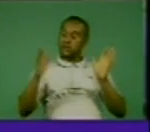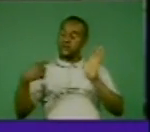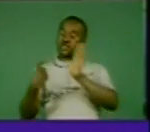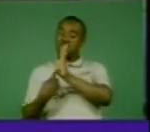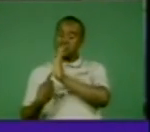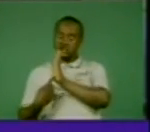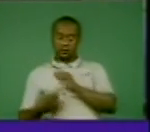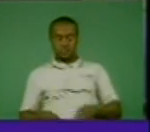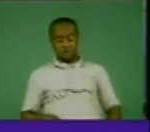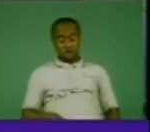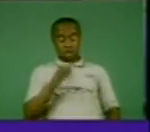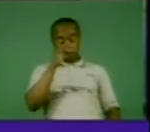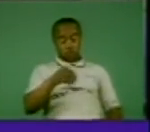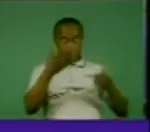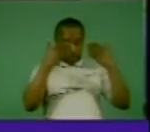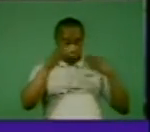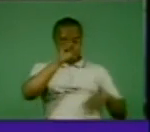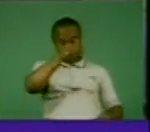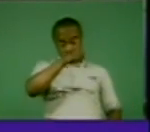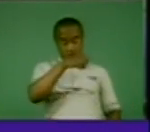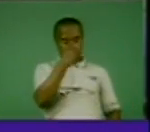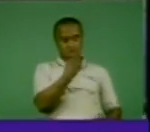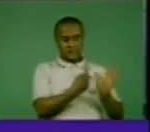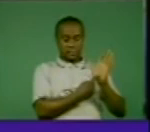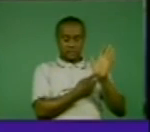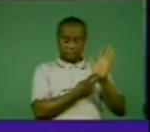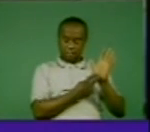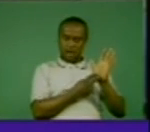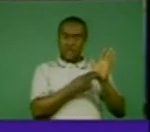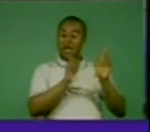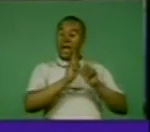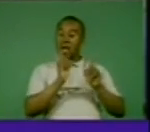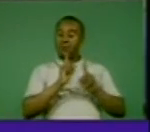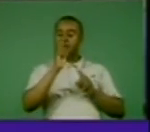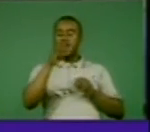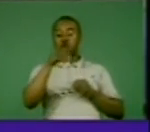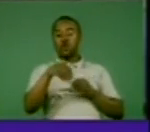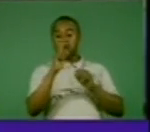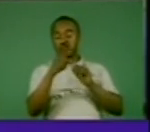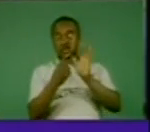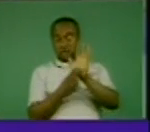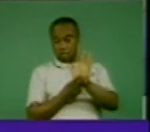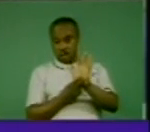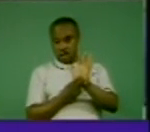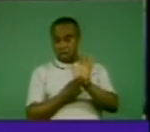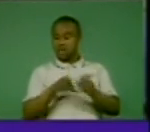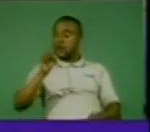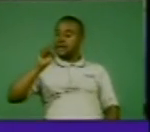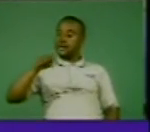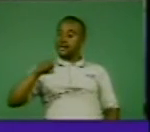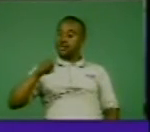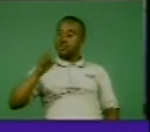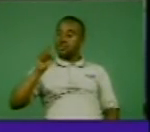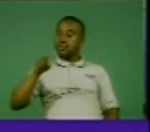107 kwenye ibara zote. Kura za hapana zilikuwa 7. Kura za ndio zilikuwa 40, kwa maana